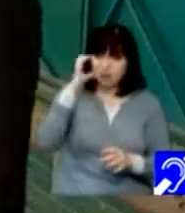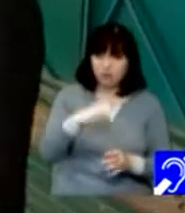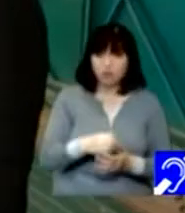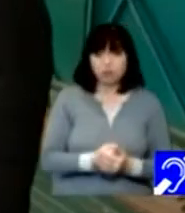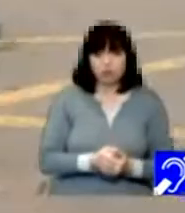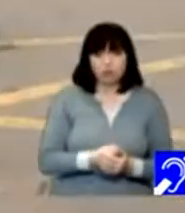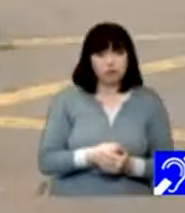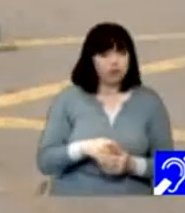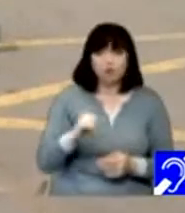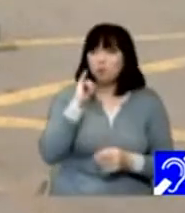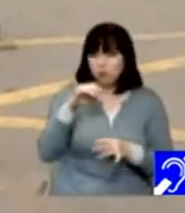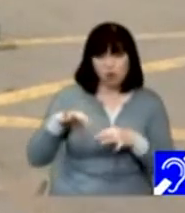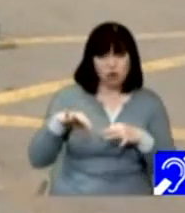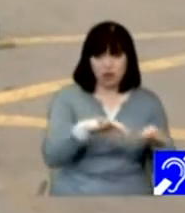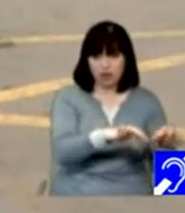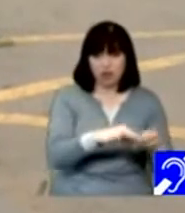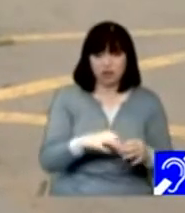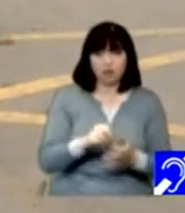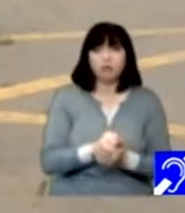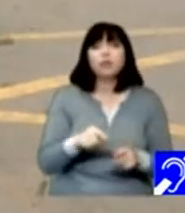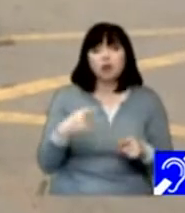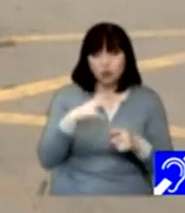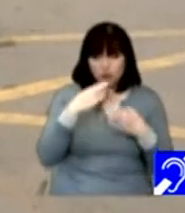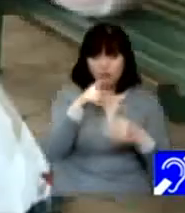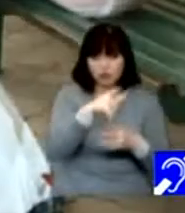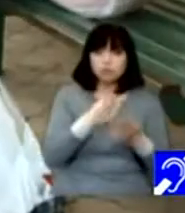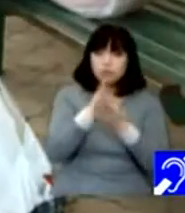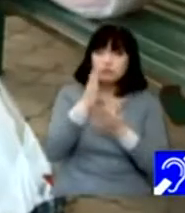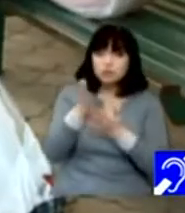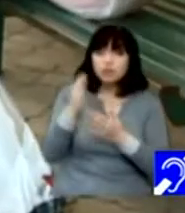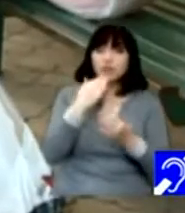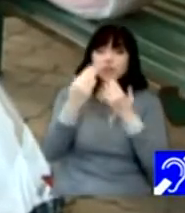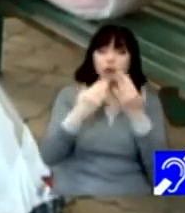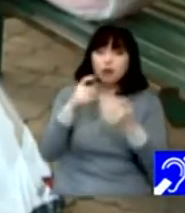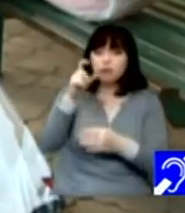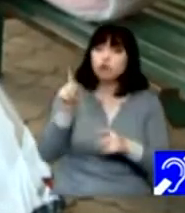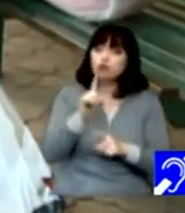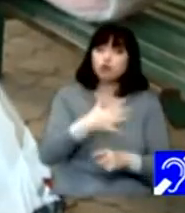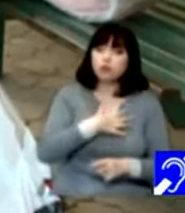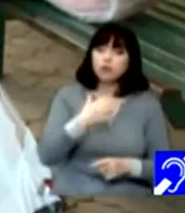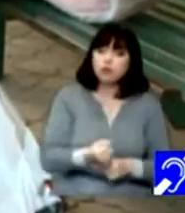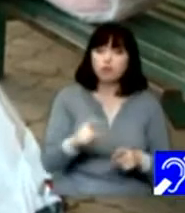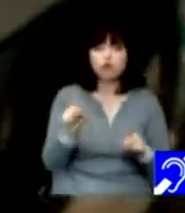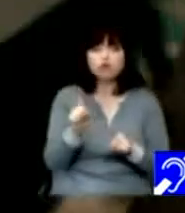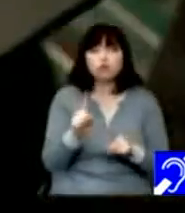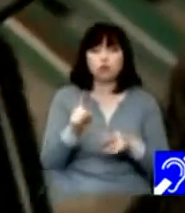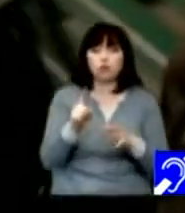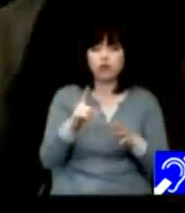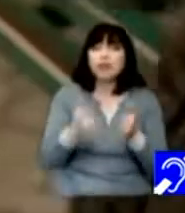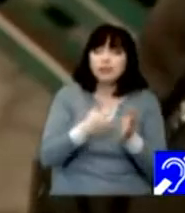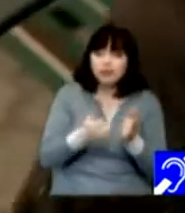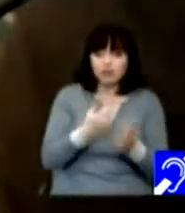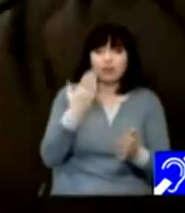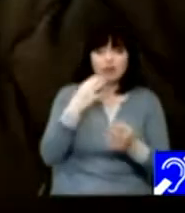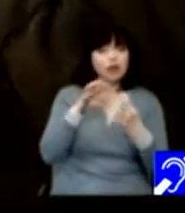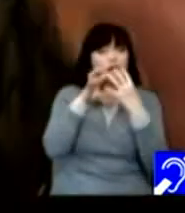Nu cerc în normal. Timp de o lună, reprezentanții companiei de cercetare îi vor întreba pe oameni ce îi nemulțumește cel mai mult când se deplasează cu